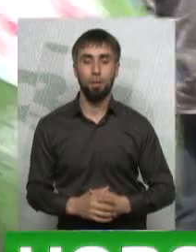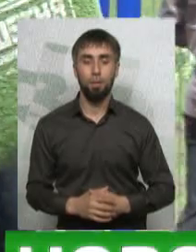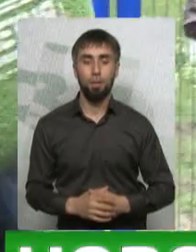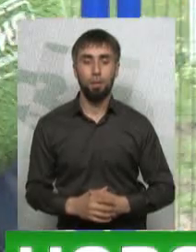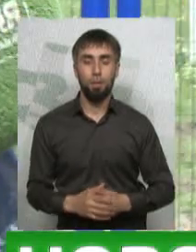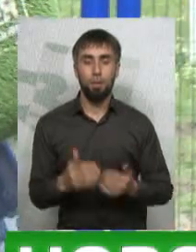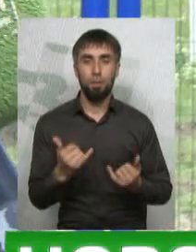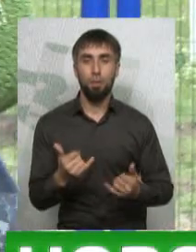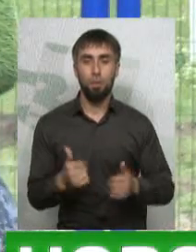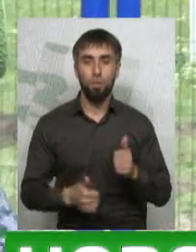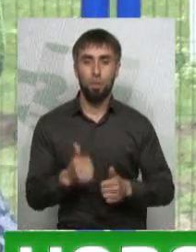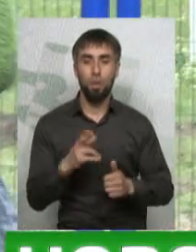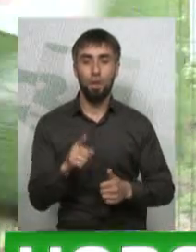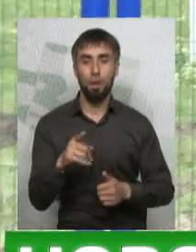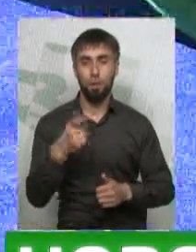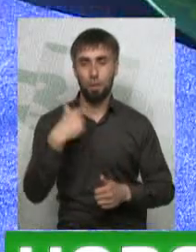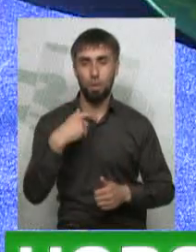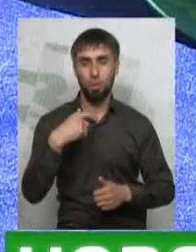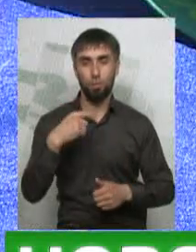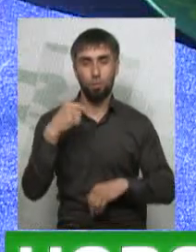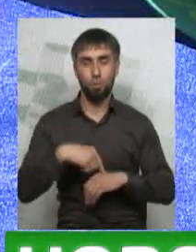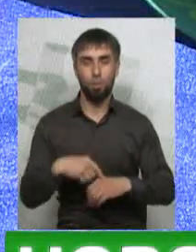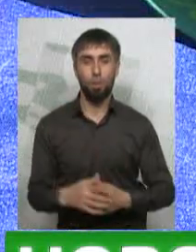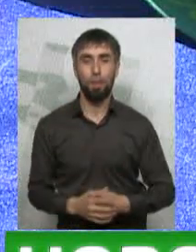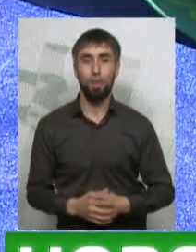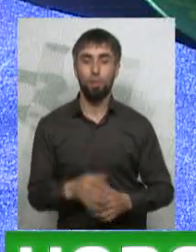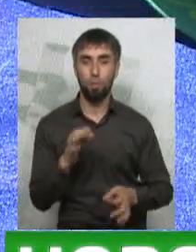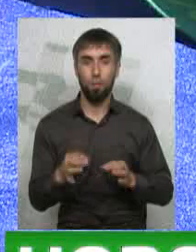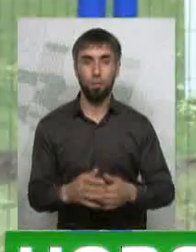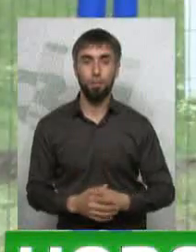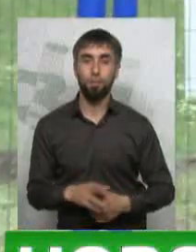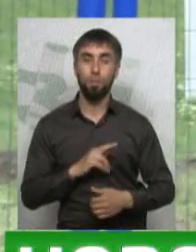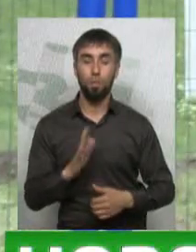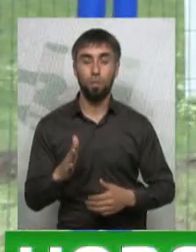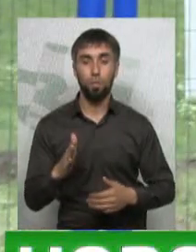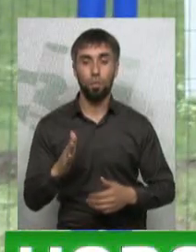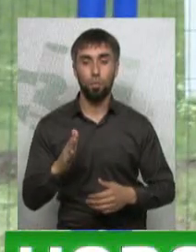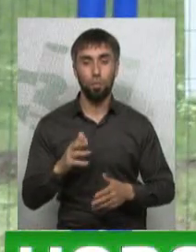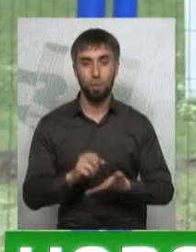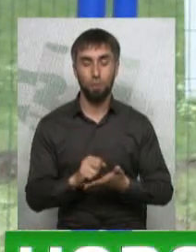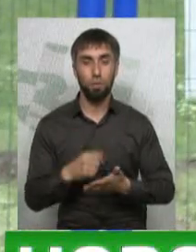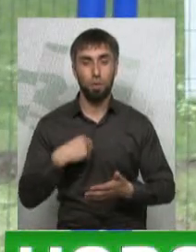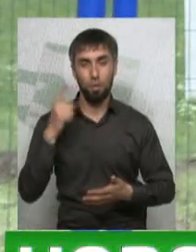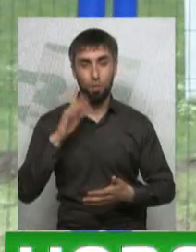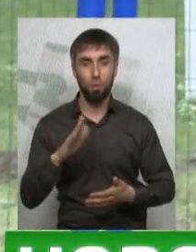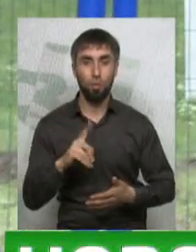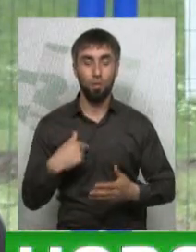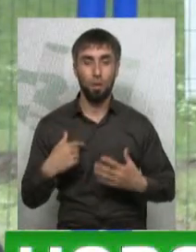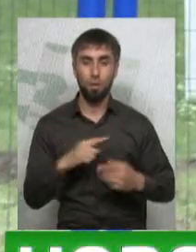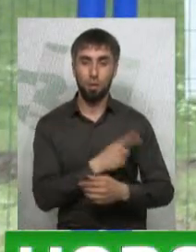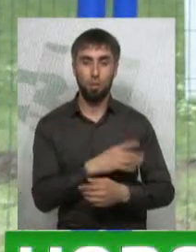А сегодняшнее соревнование как ты себя оцениваешь? Нормально. Я буду заниматься, чтобы быть сильным, здоровым и классным